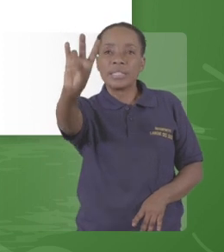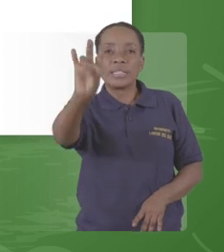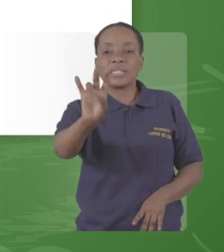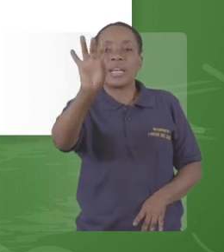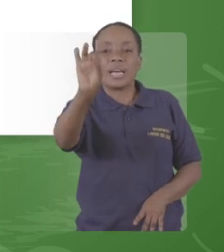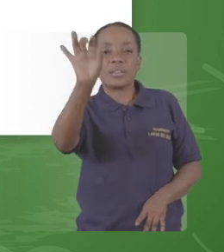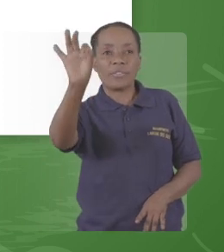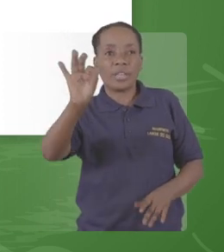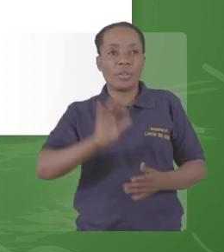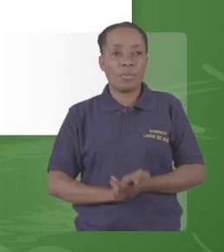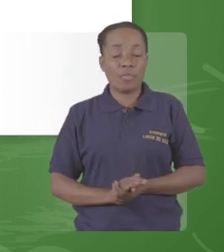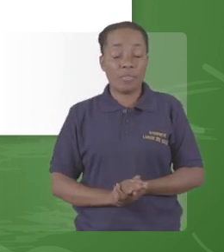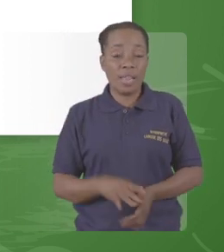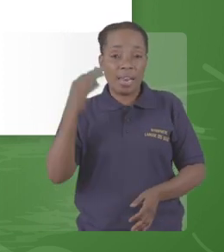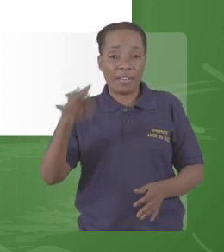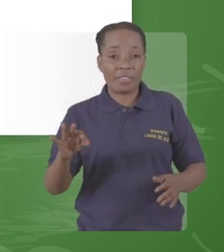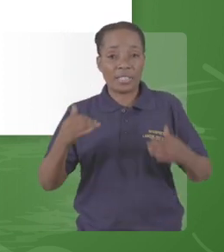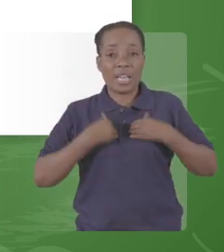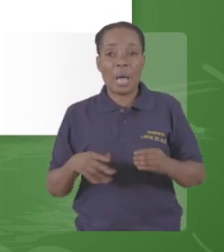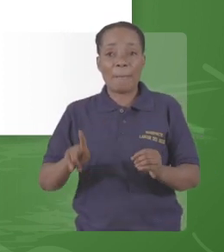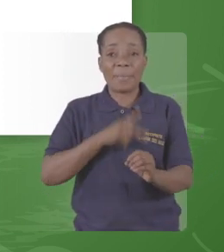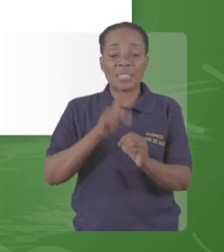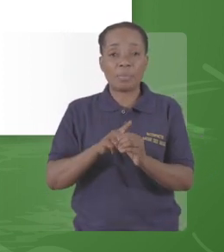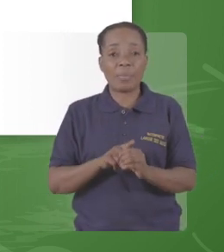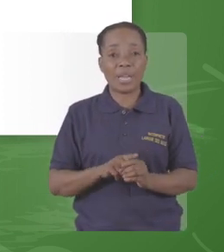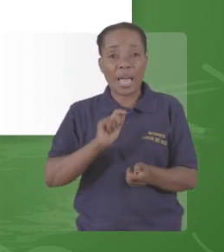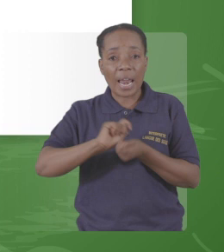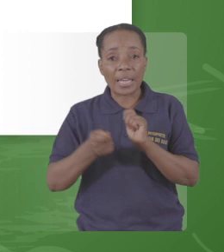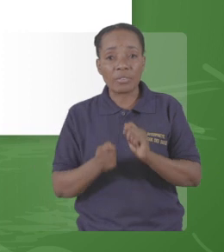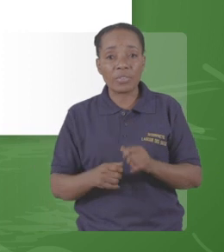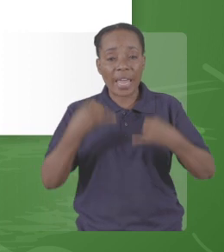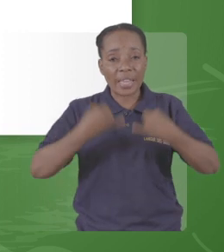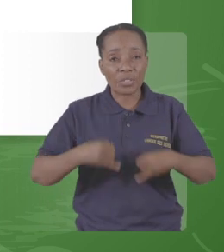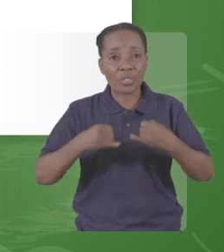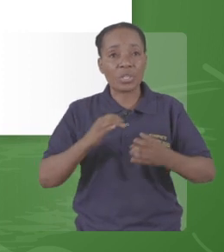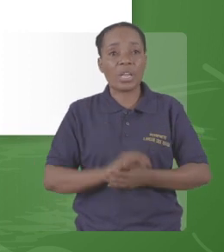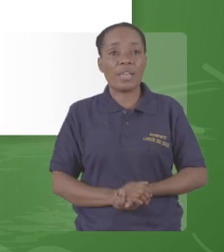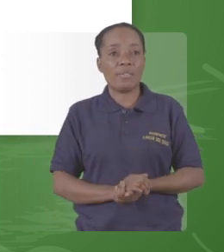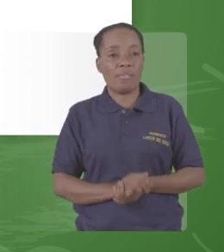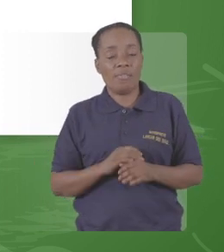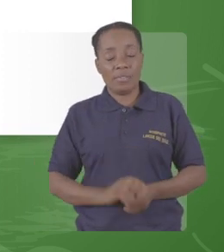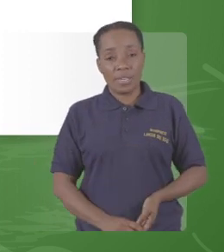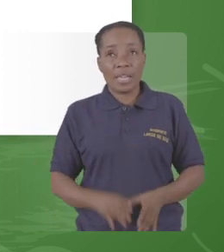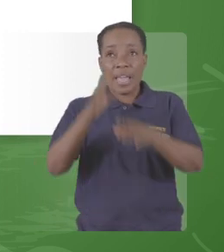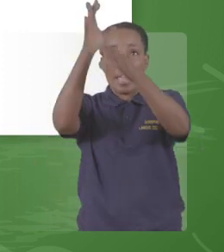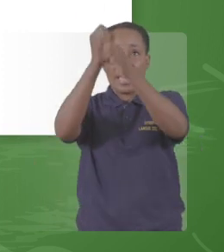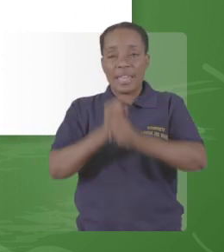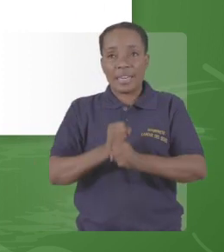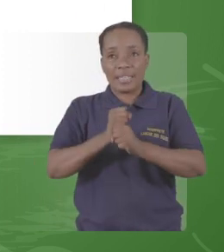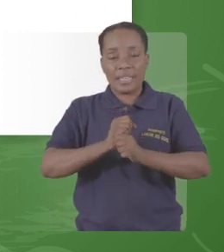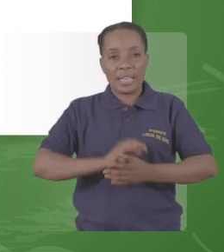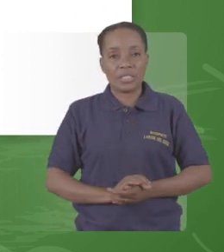industrielle des XVIIIe et XIXe siècles, de son héritage lié à son empire